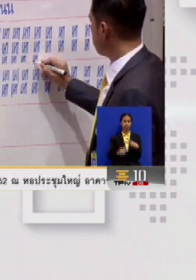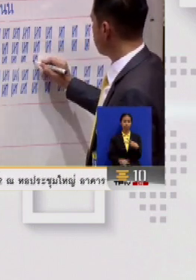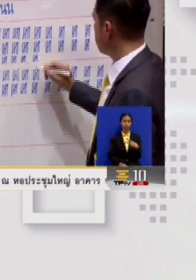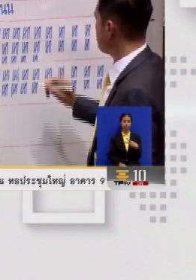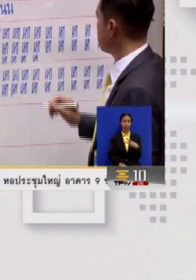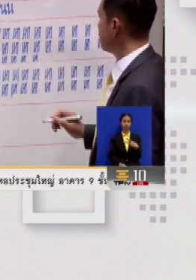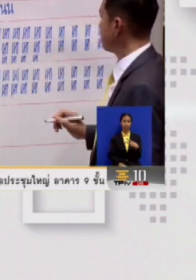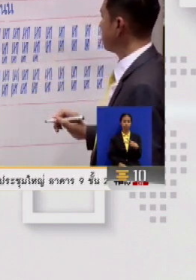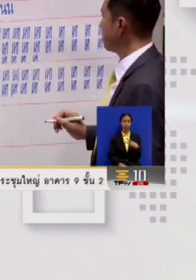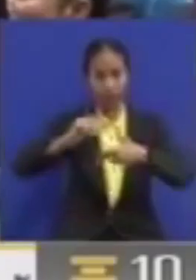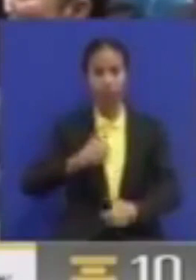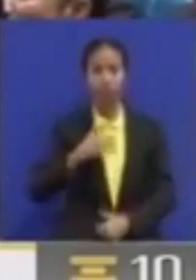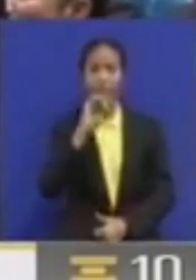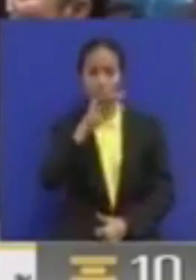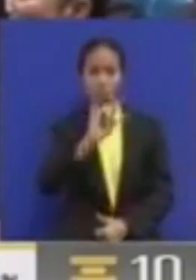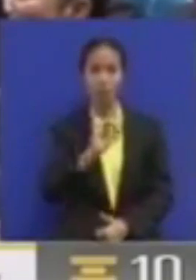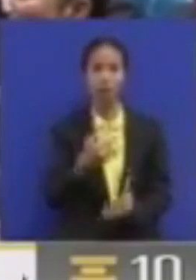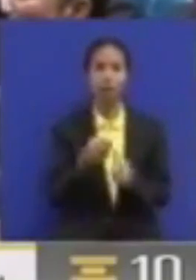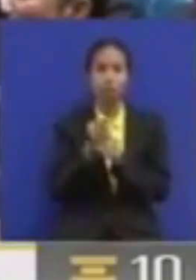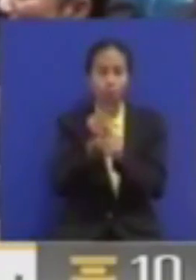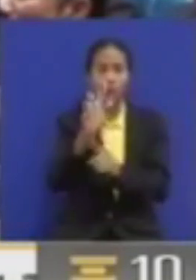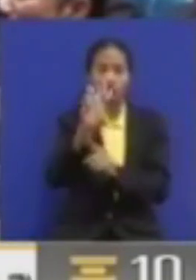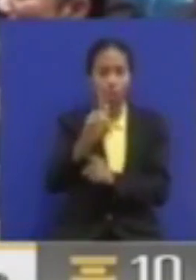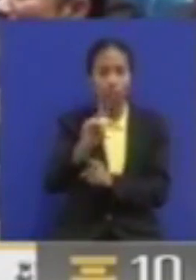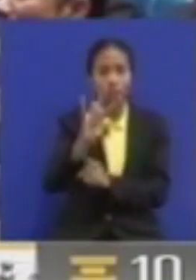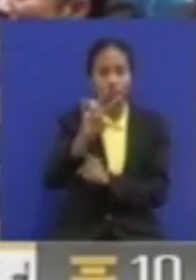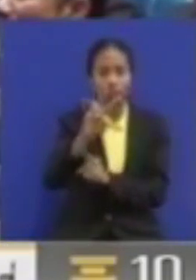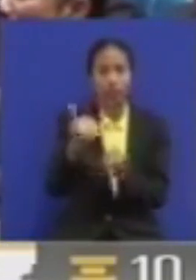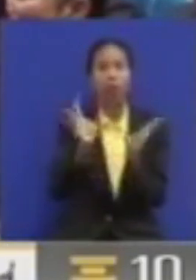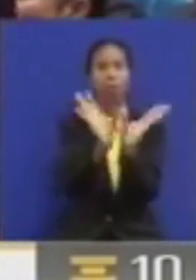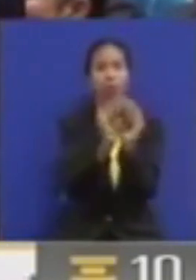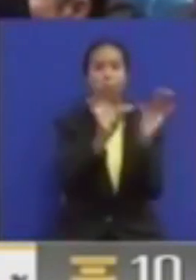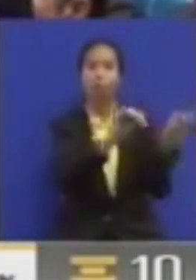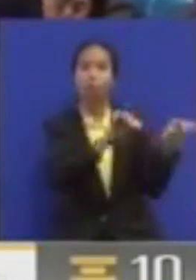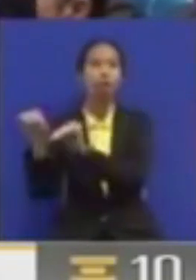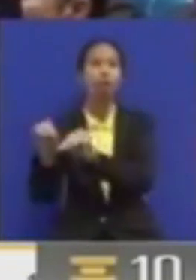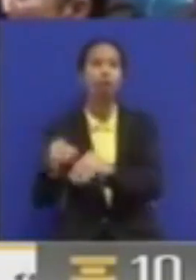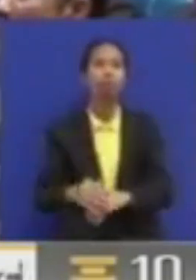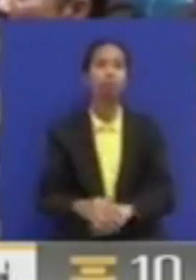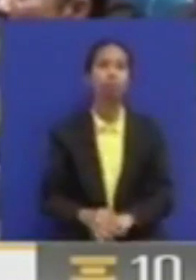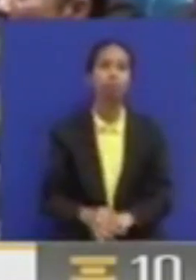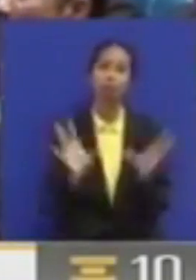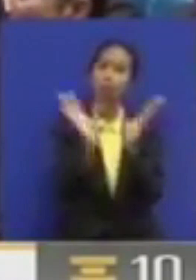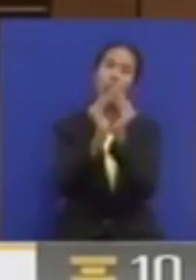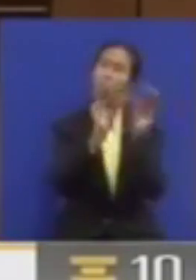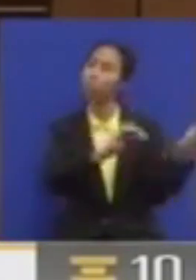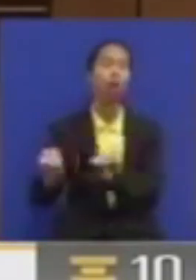าเดี๋ยวขอสัญญาว่าจะถอนมตินี้ออกใช่ไหม ใช่ แต่ปรากฏว่ากลับเข้ามาก็ยืนยัน